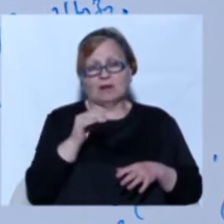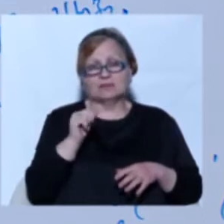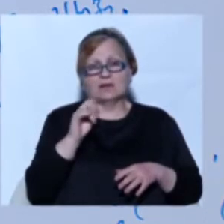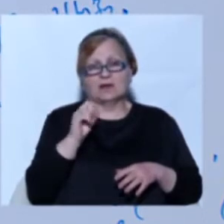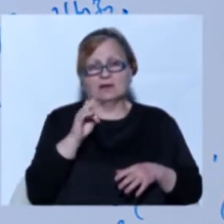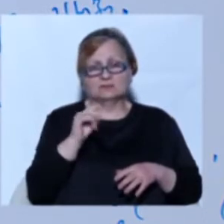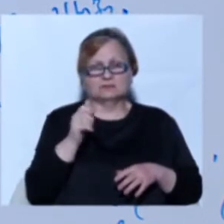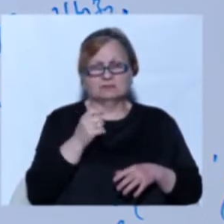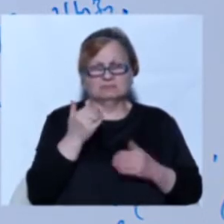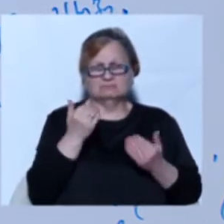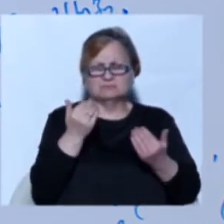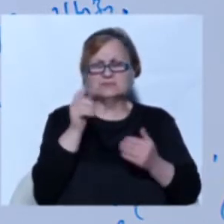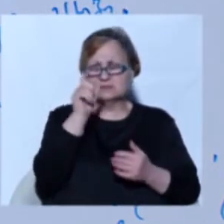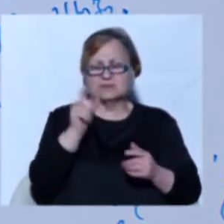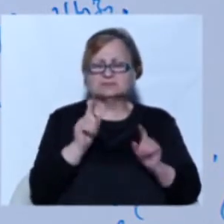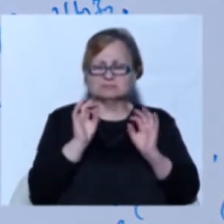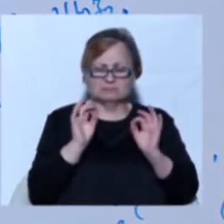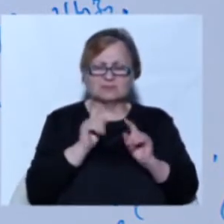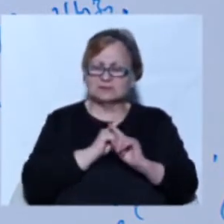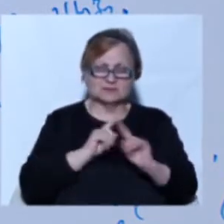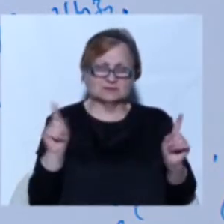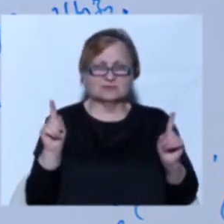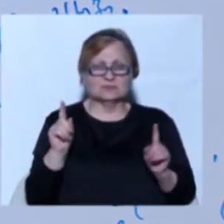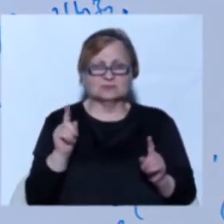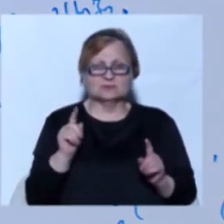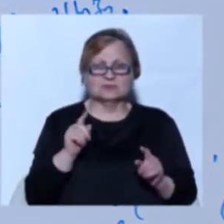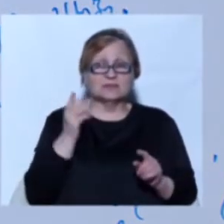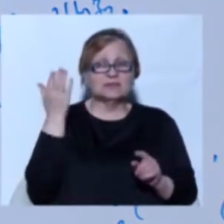მისი ლექსები მართლაც განსაკუთრებული იყო. მით